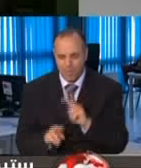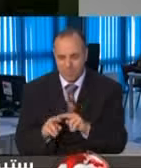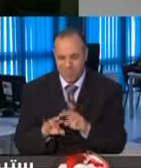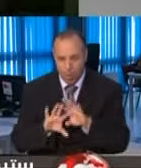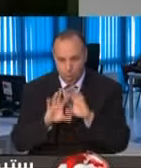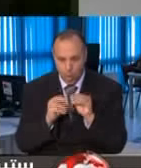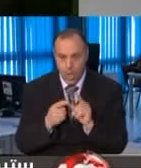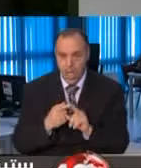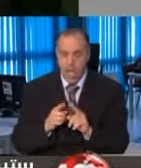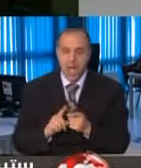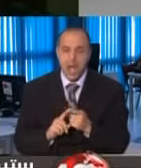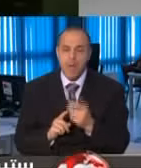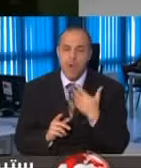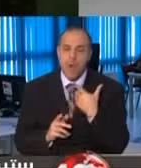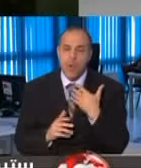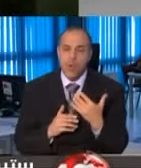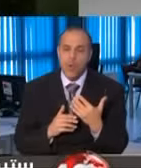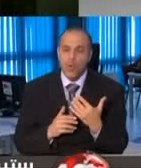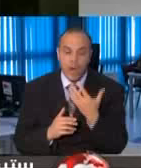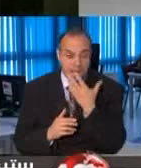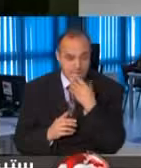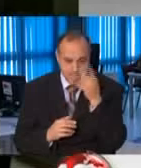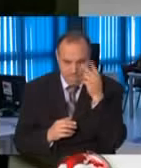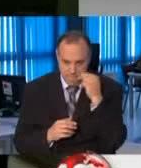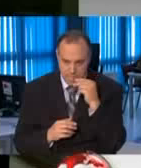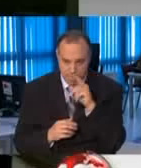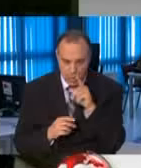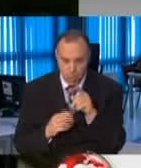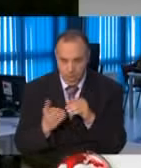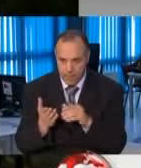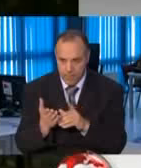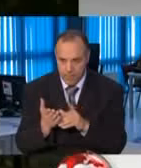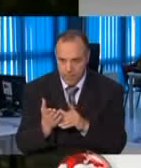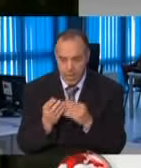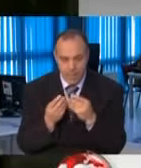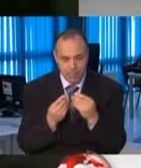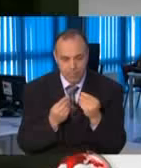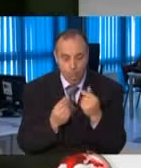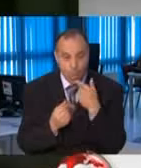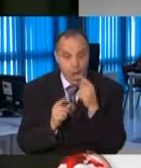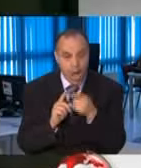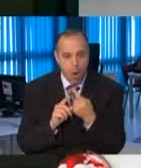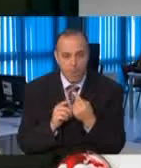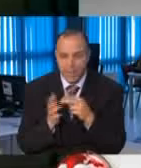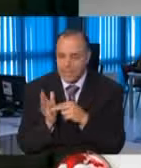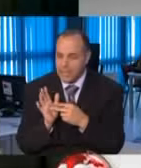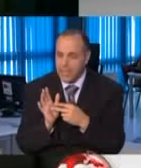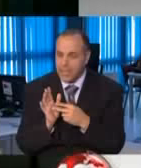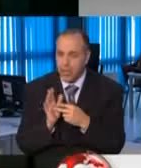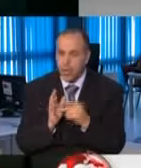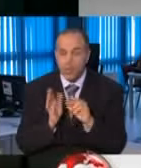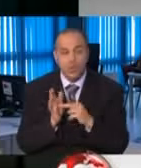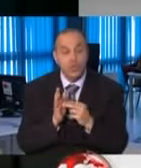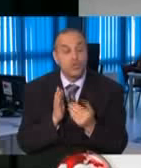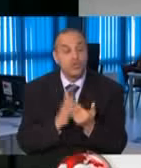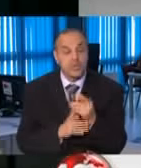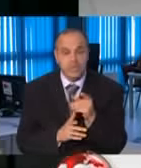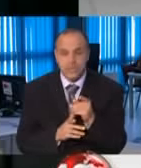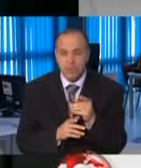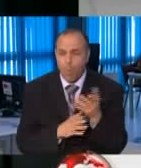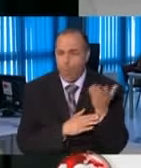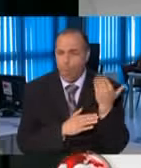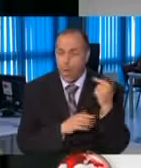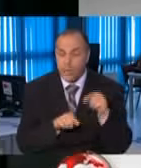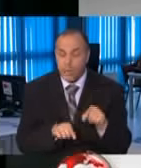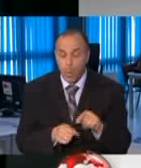فقط، لكن الأهم يتمثل في فهم الشيء في طابع الأصلي، أي المواد التي صنع منها، التقنيات والتكنولوجيات المستخدمة في العصور